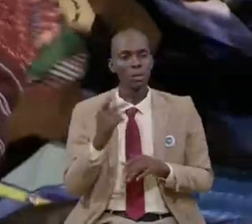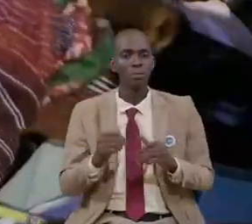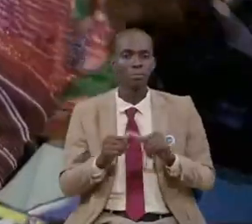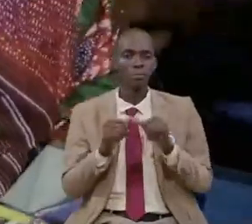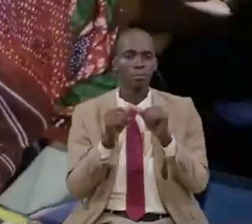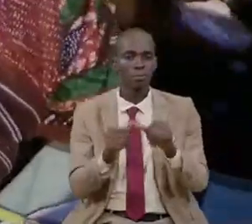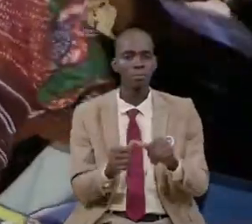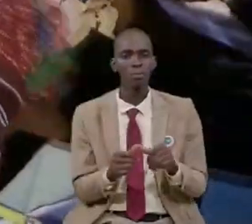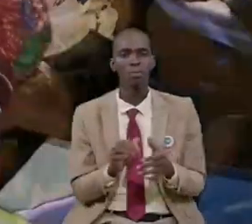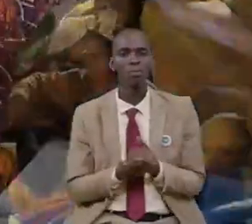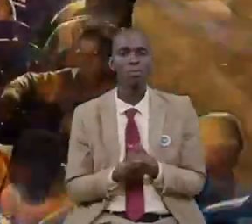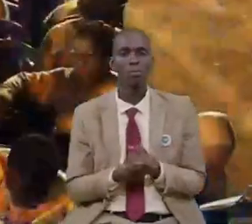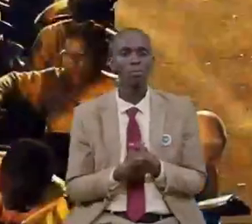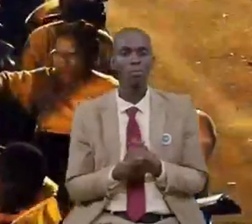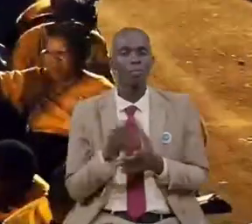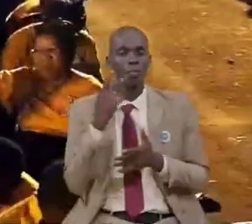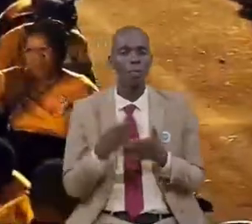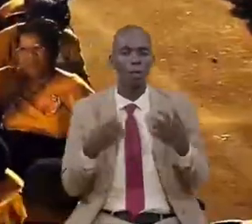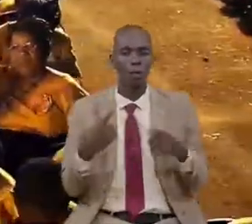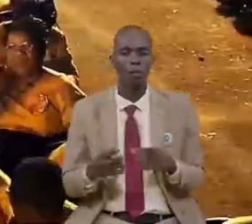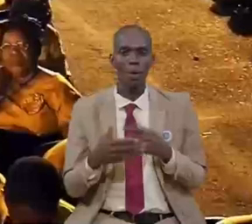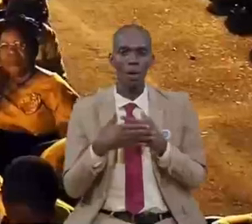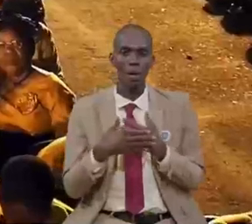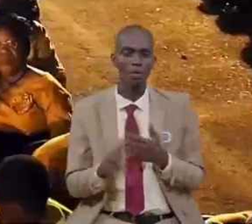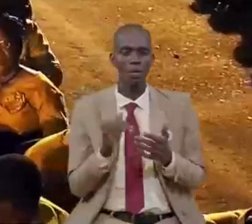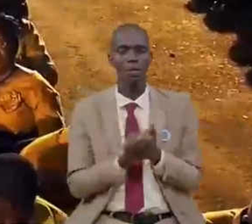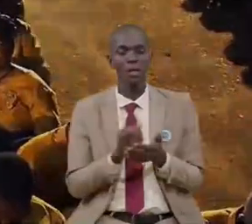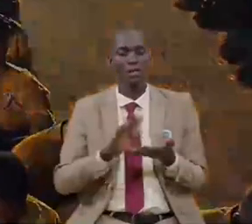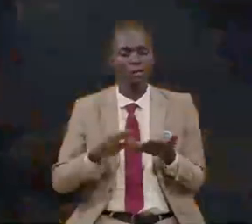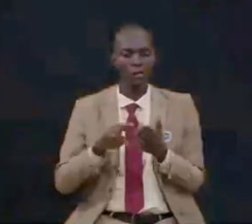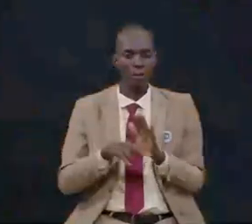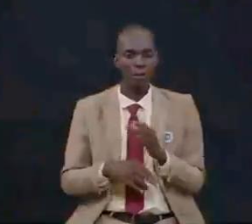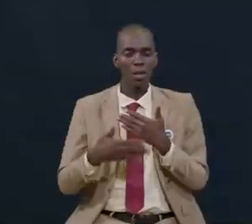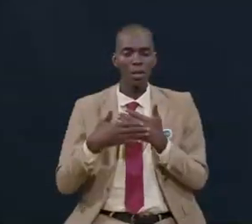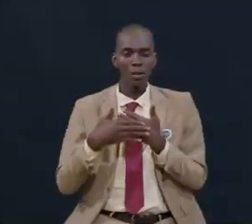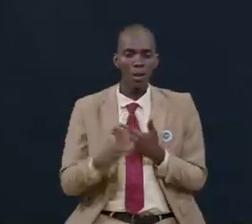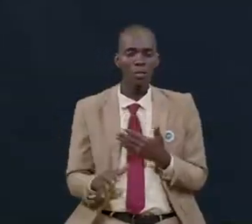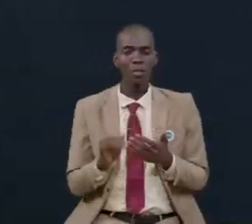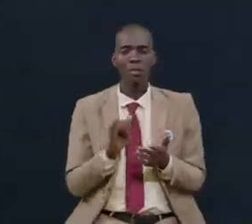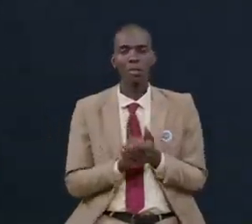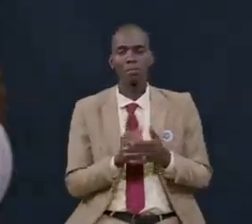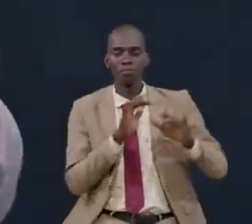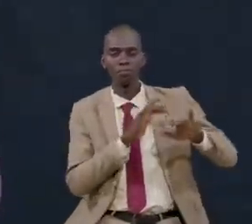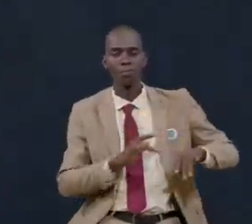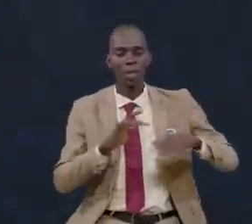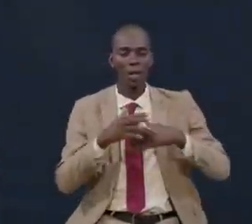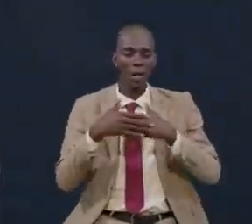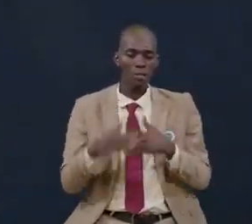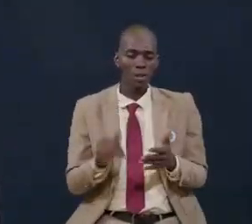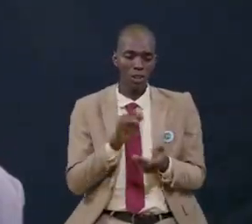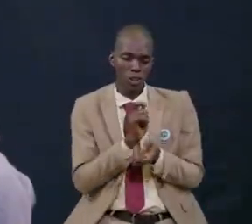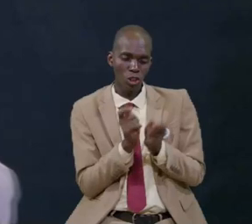Ce pardon, cette miséricorde, cette compassion, ce changement,